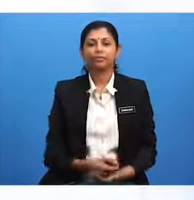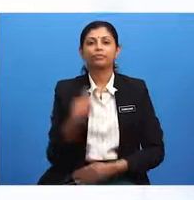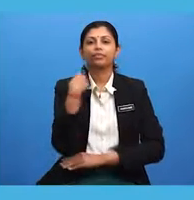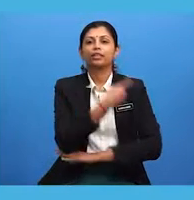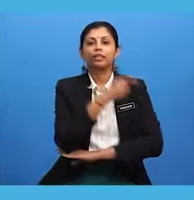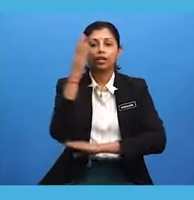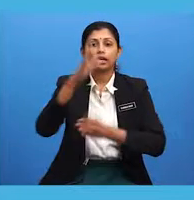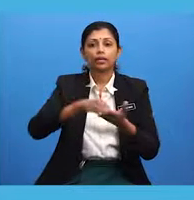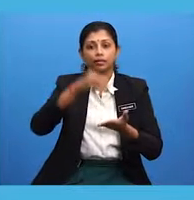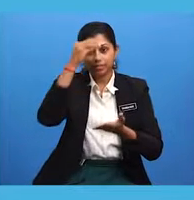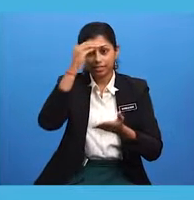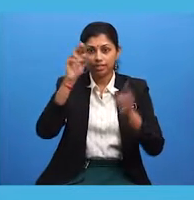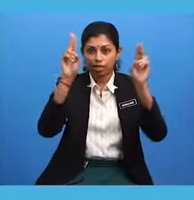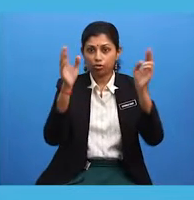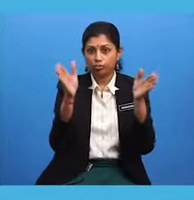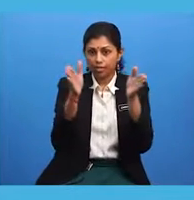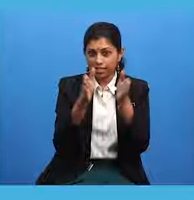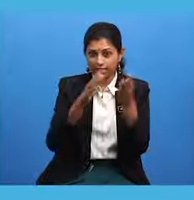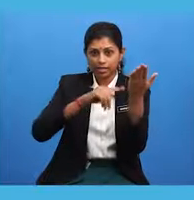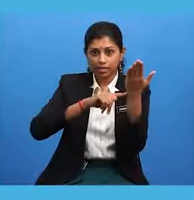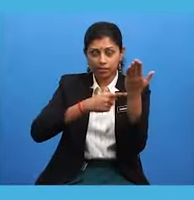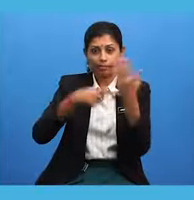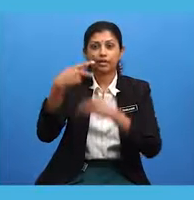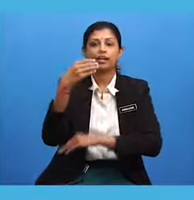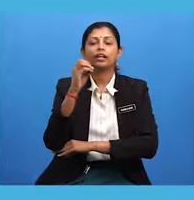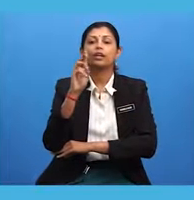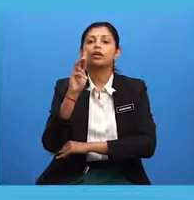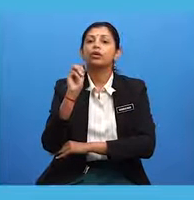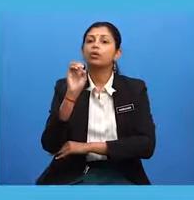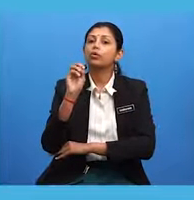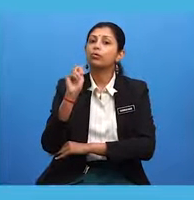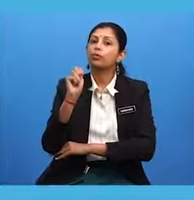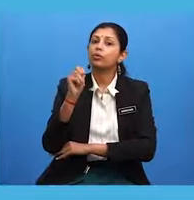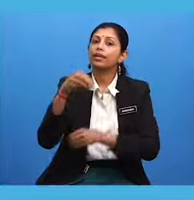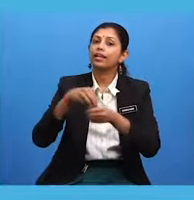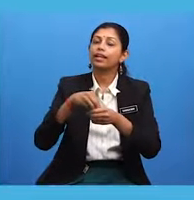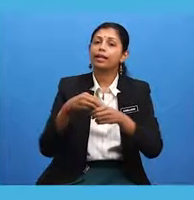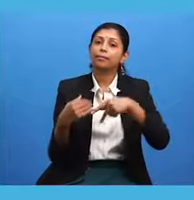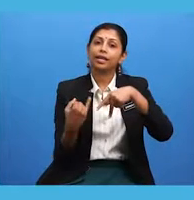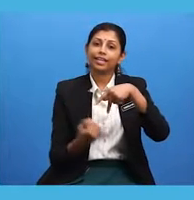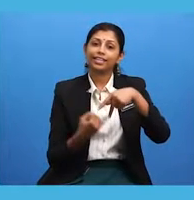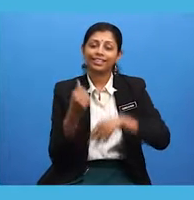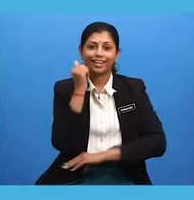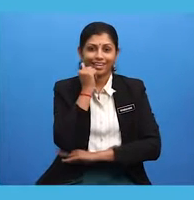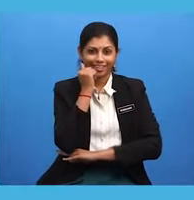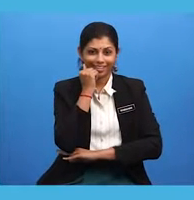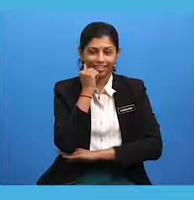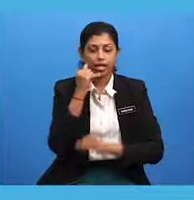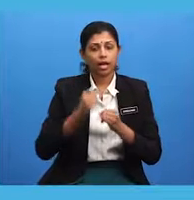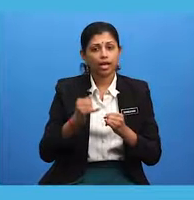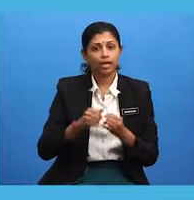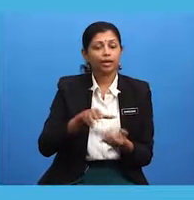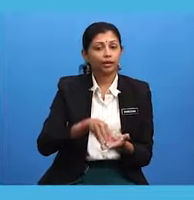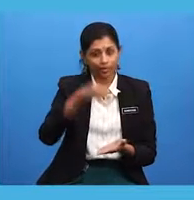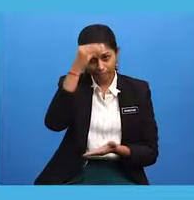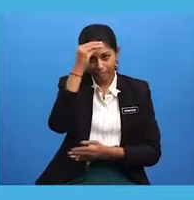belajar subtopik peranan hormon dalam kita haid. Di akhir pembelajaran